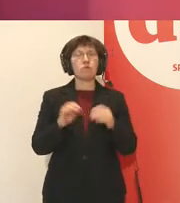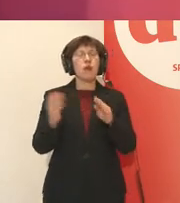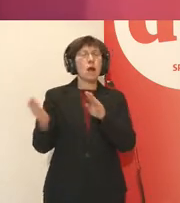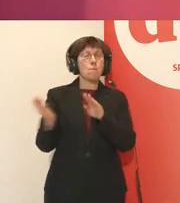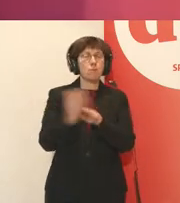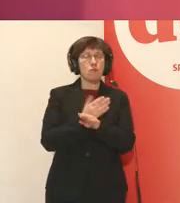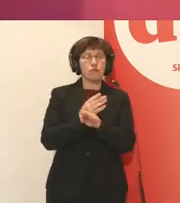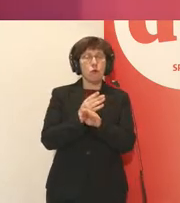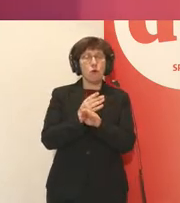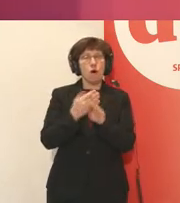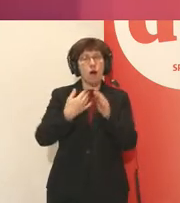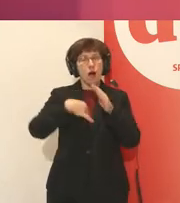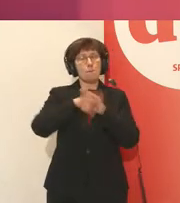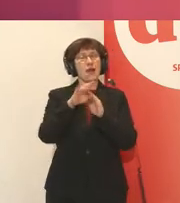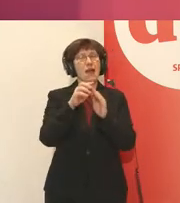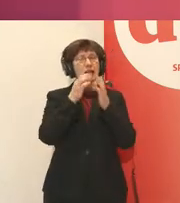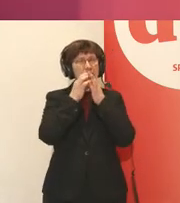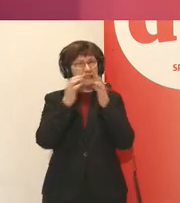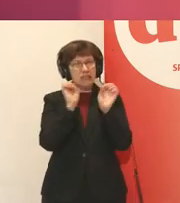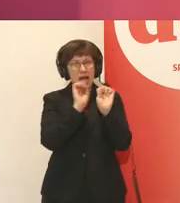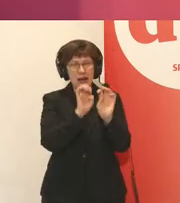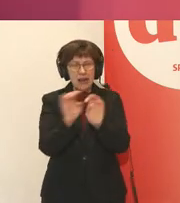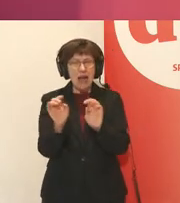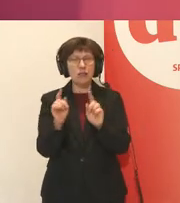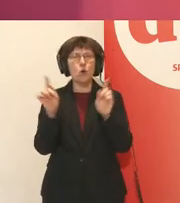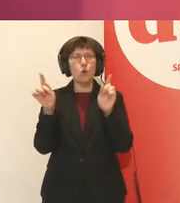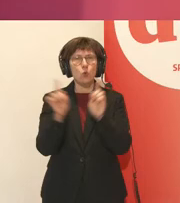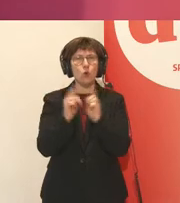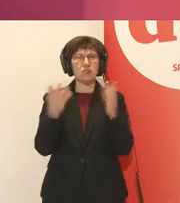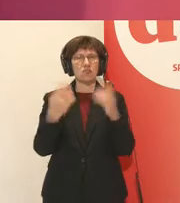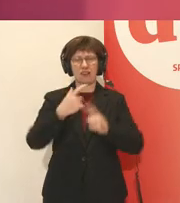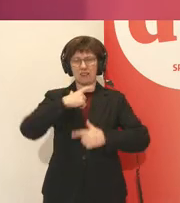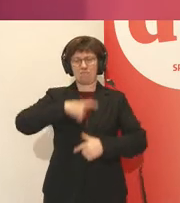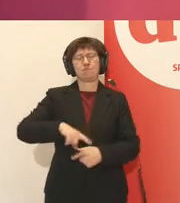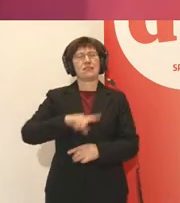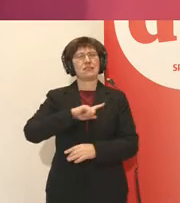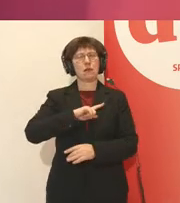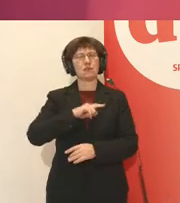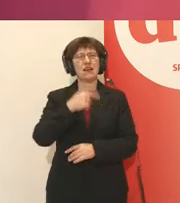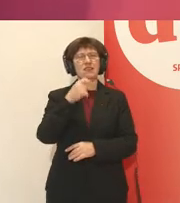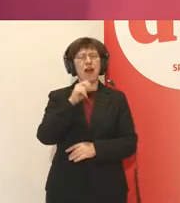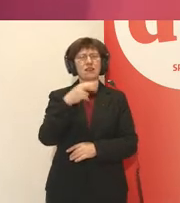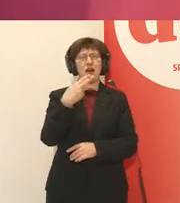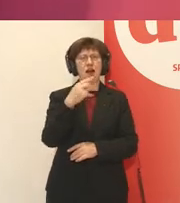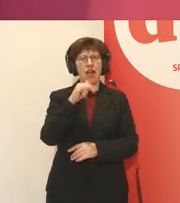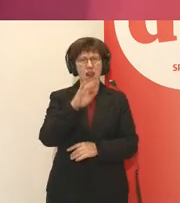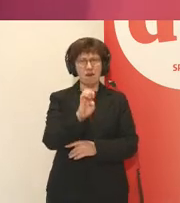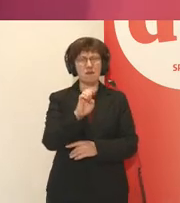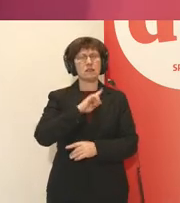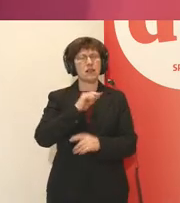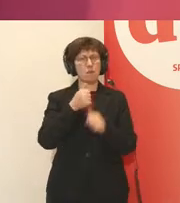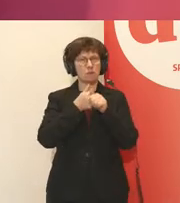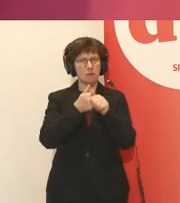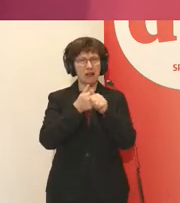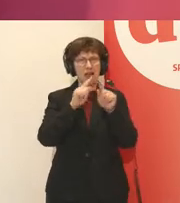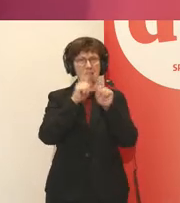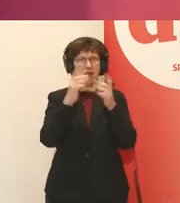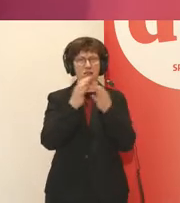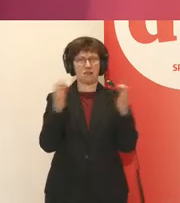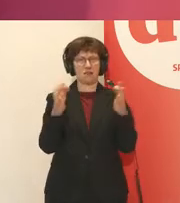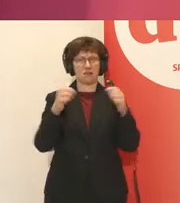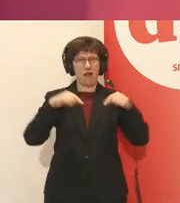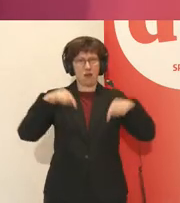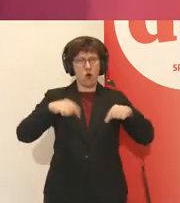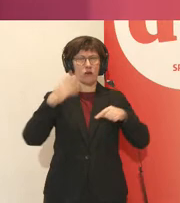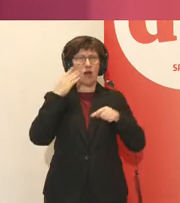bevor ich jetzt auf weitere details eingehe vielleicht kurz zu mir ich bin kann ja hille ich begleite heute den ganzen tag auf